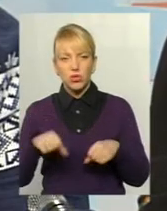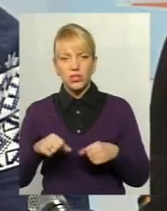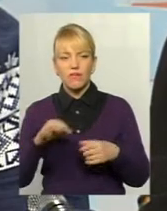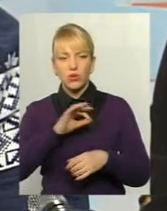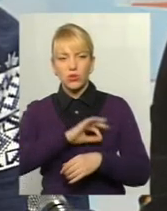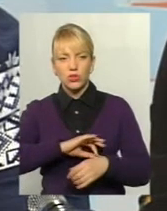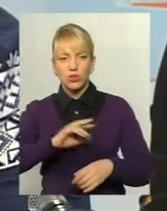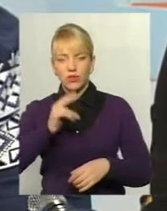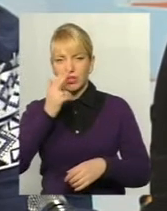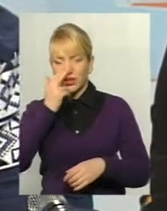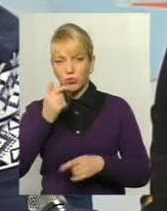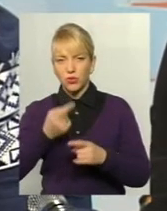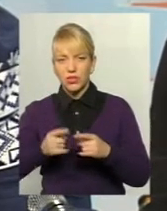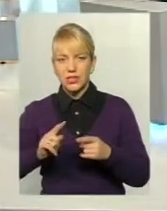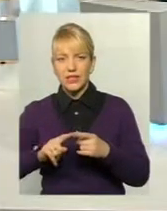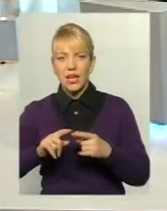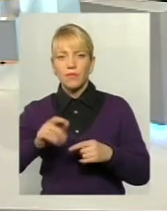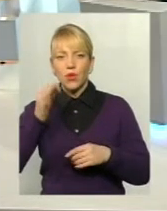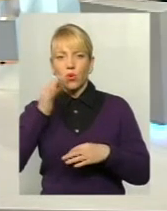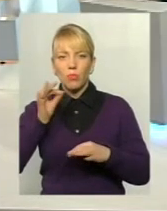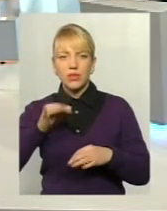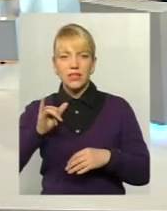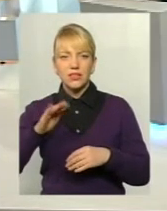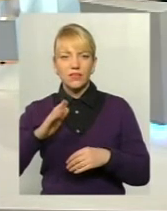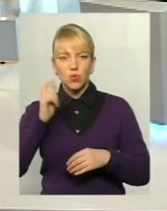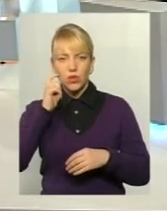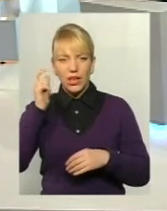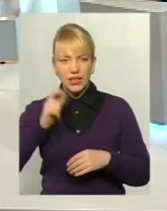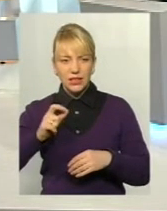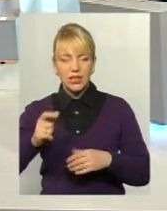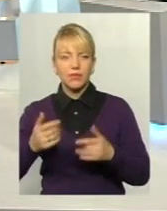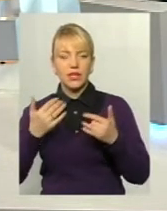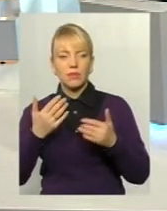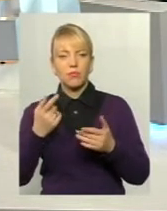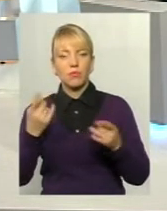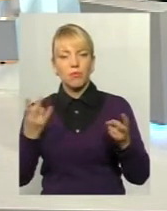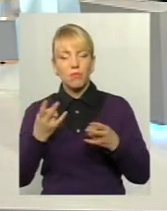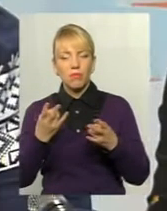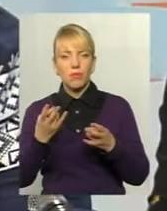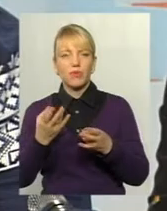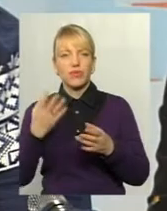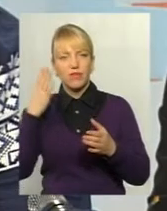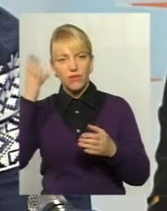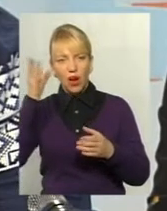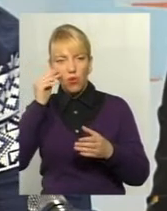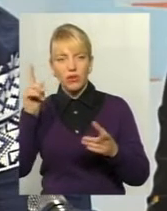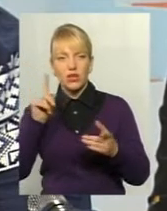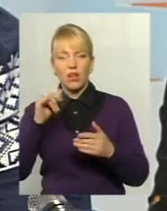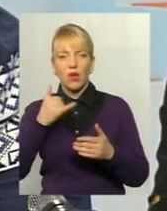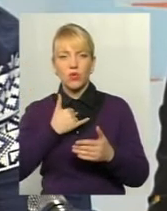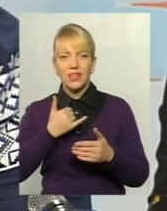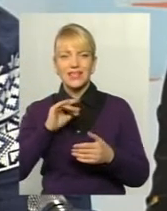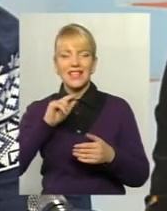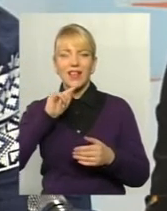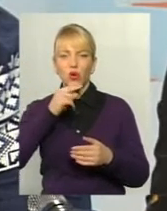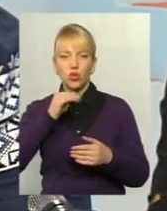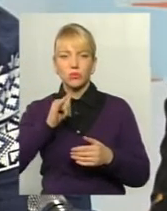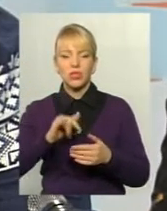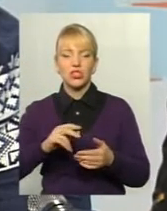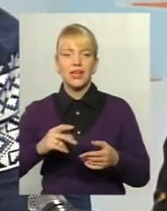використовувати і адаптувати ці компетенції в Україні, адже ми повинні враховувати, яка в нас і економічна, і демографічна,